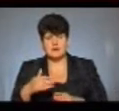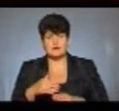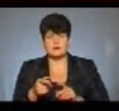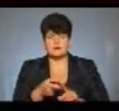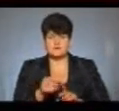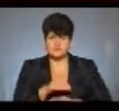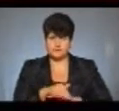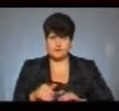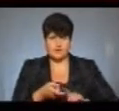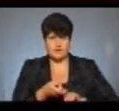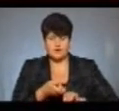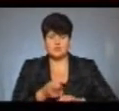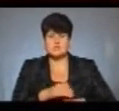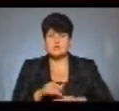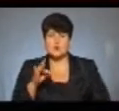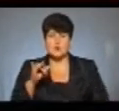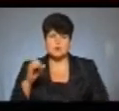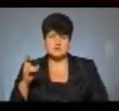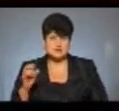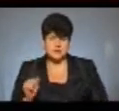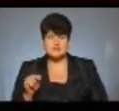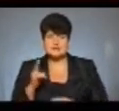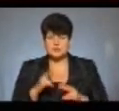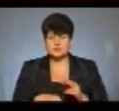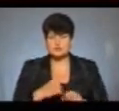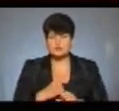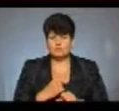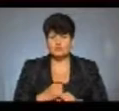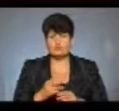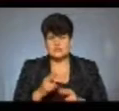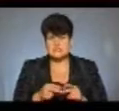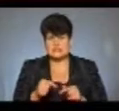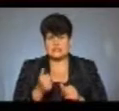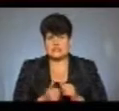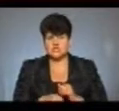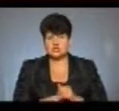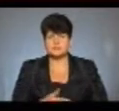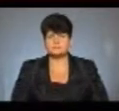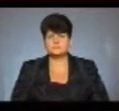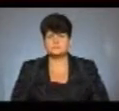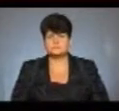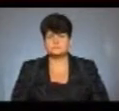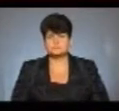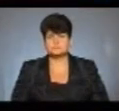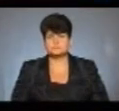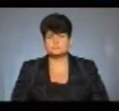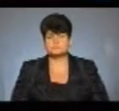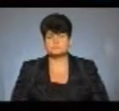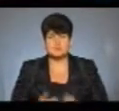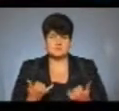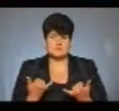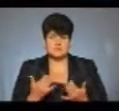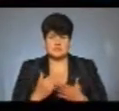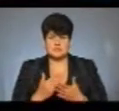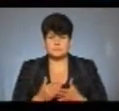відділу техногляду Олег Вітик. За його словами, завершать роботи до кінця тижня. Подробиці у сюжеті Любові Гадомської. Ми